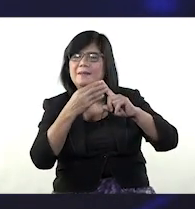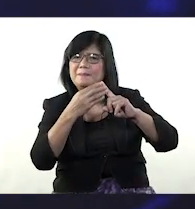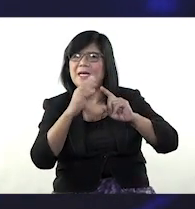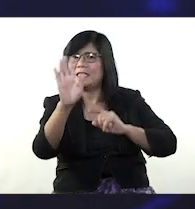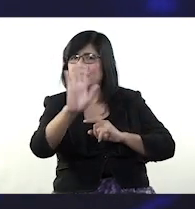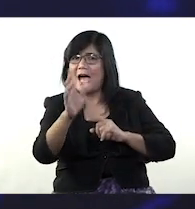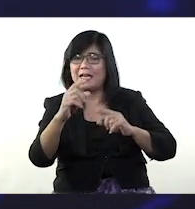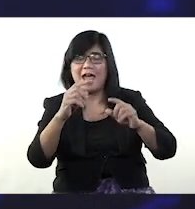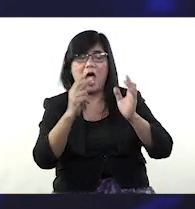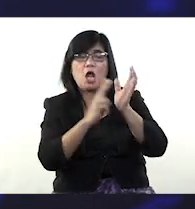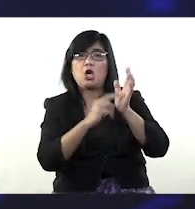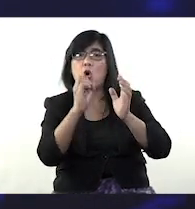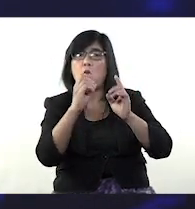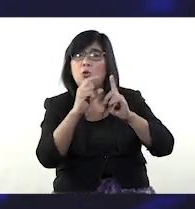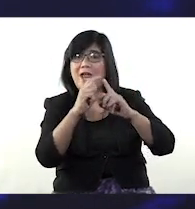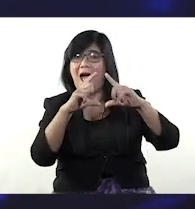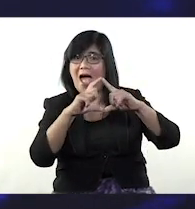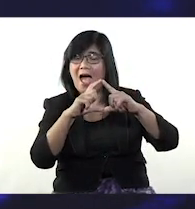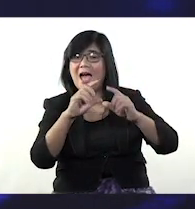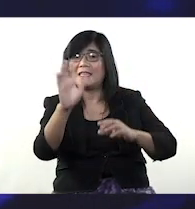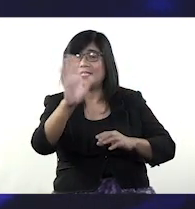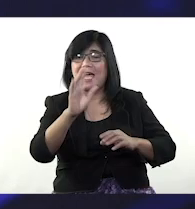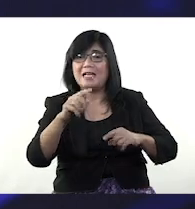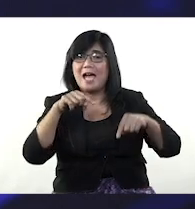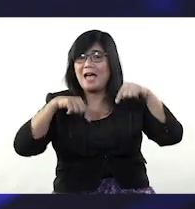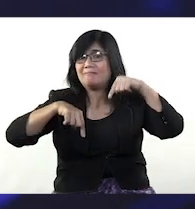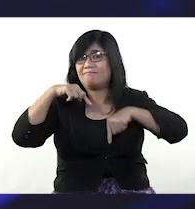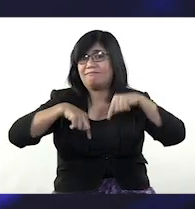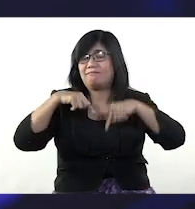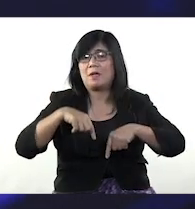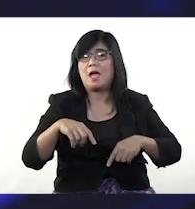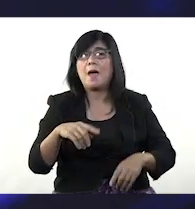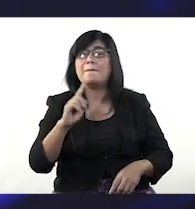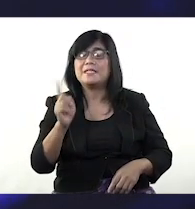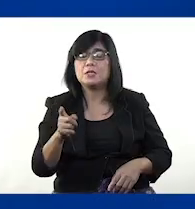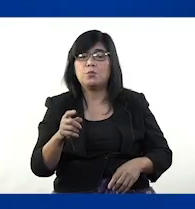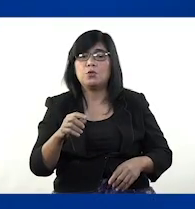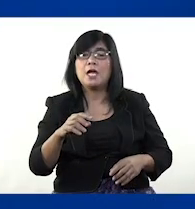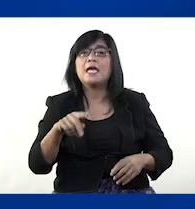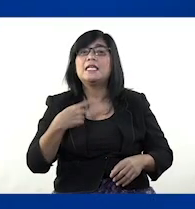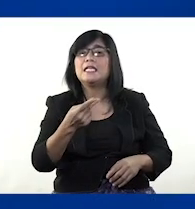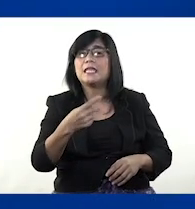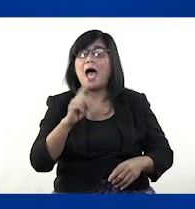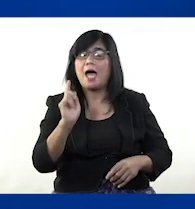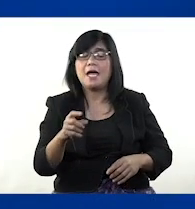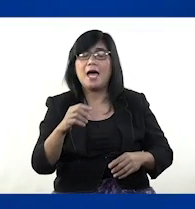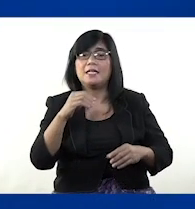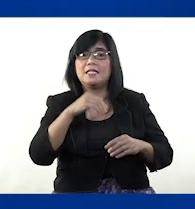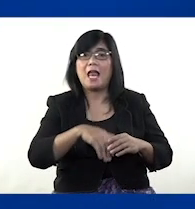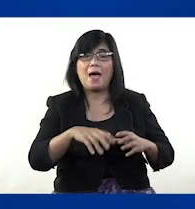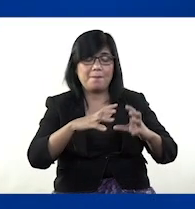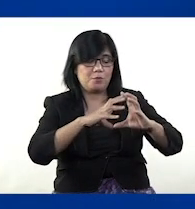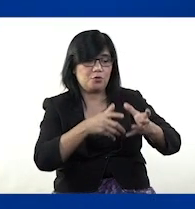tidak bercela meskipun Hai ditengah angkatan yang bengkok dan apa kata Alkitab